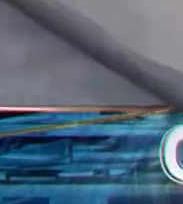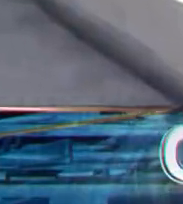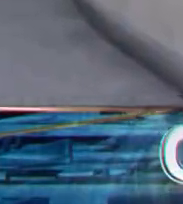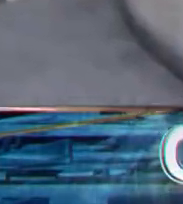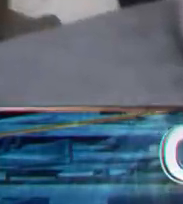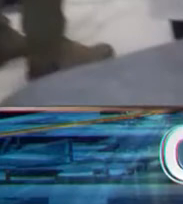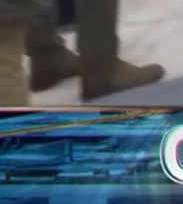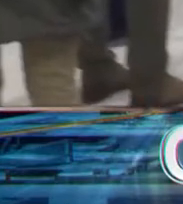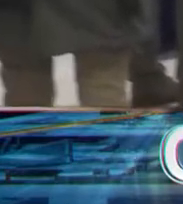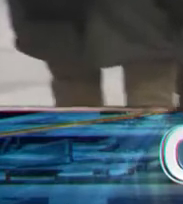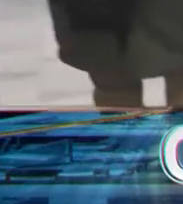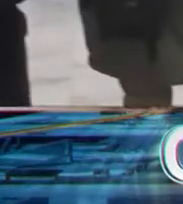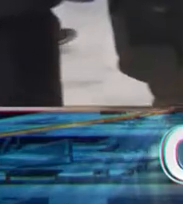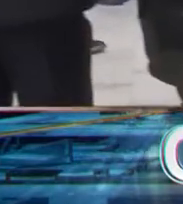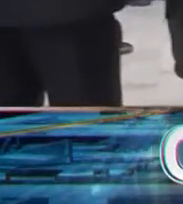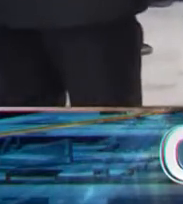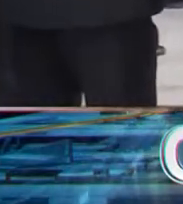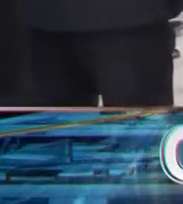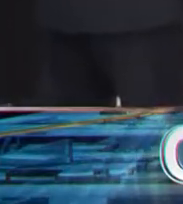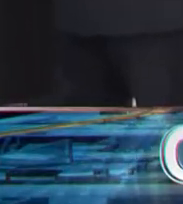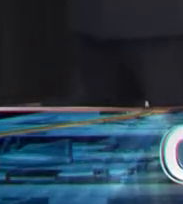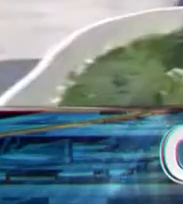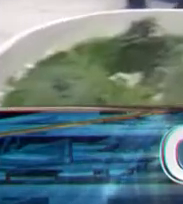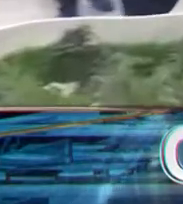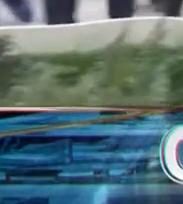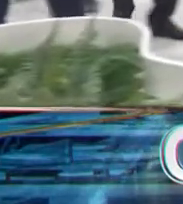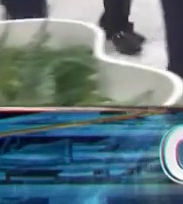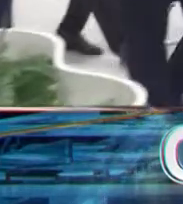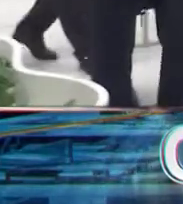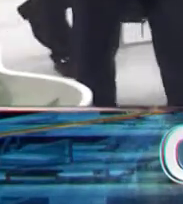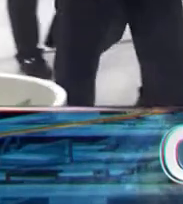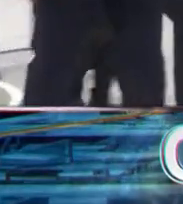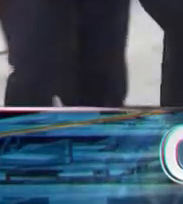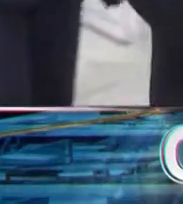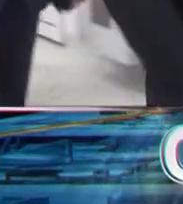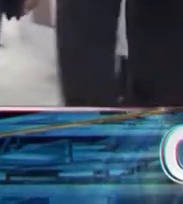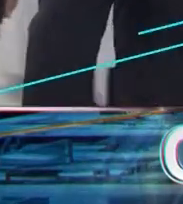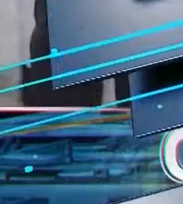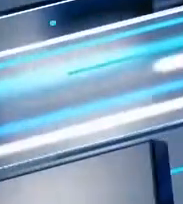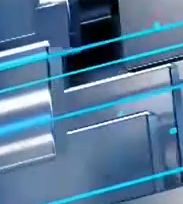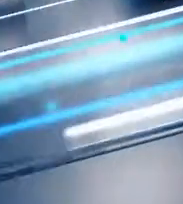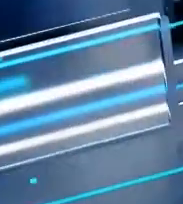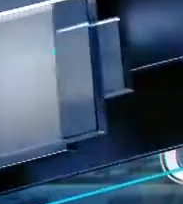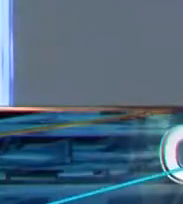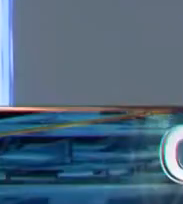Достойная оценка. Глава антикоррупционной службы Казахстана посетил Алматинскую область.